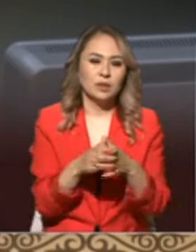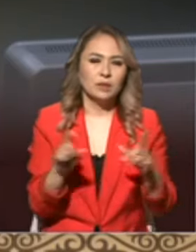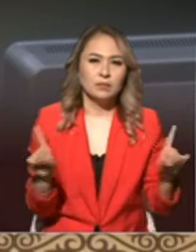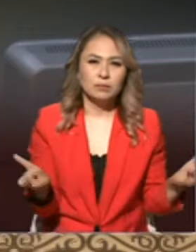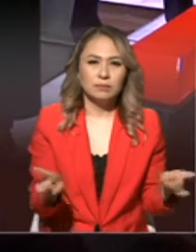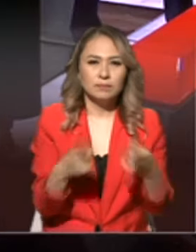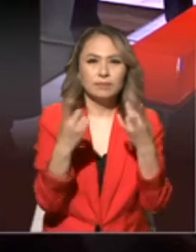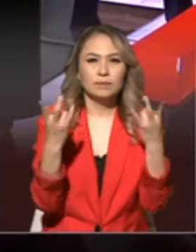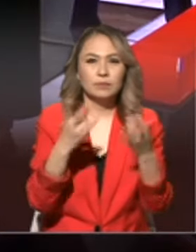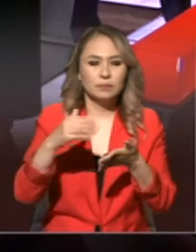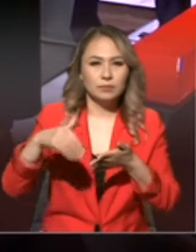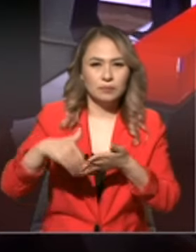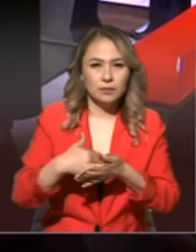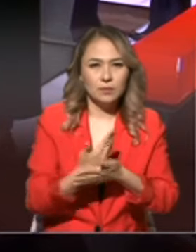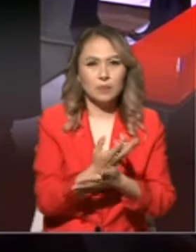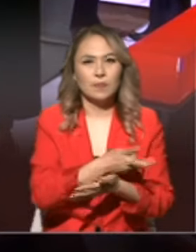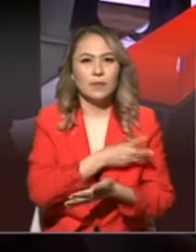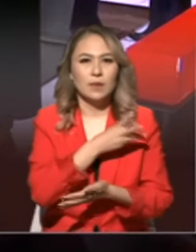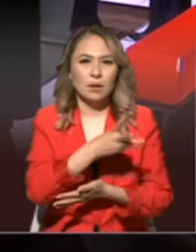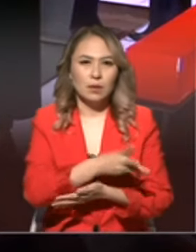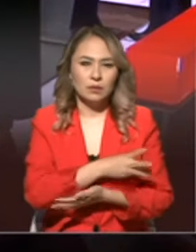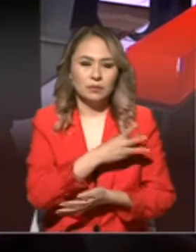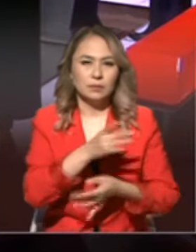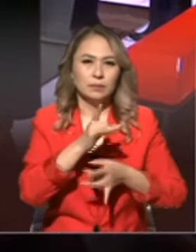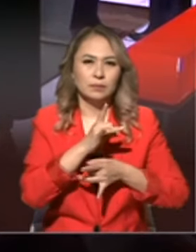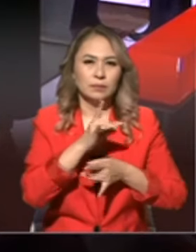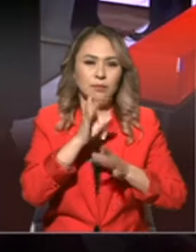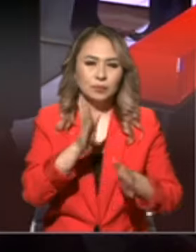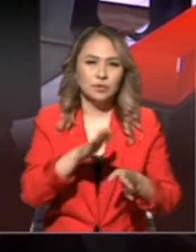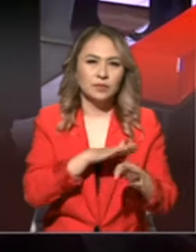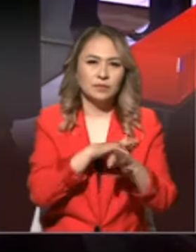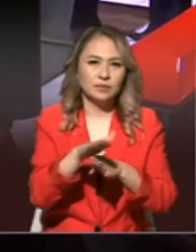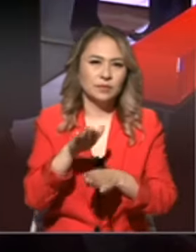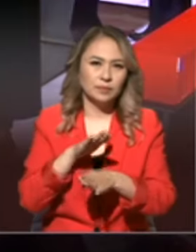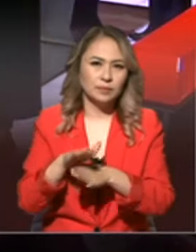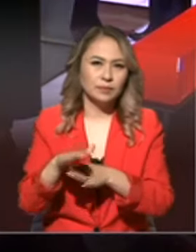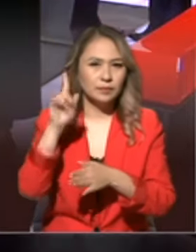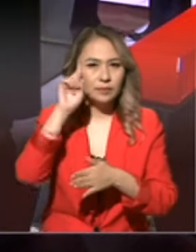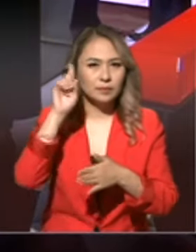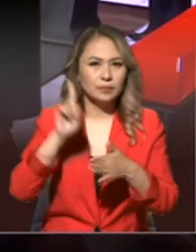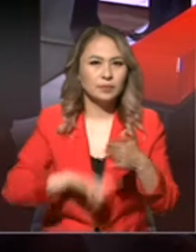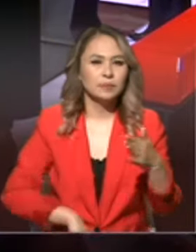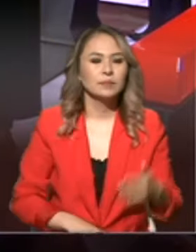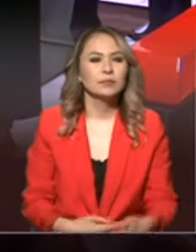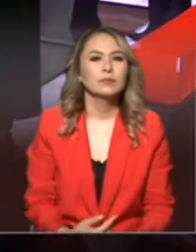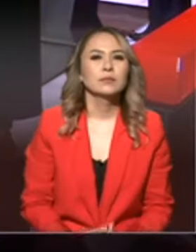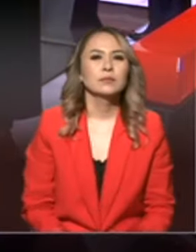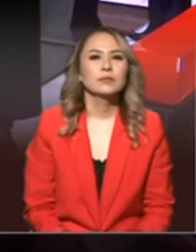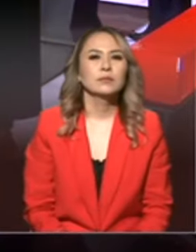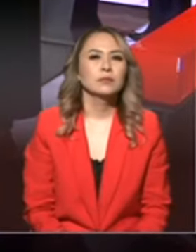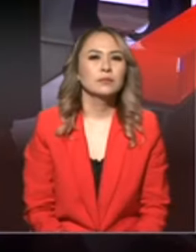үшін жаңа ынталандыру шараларын қарастырады деп сенеміз.